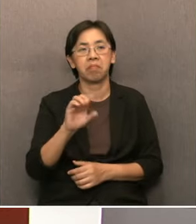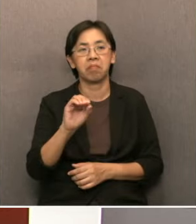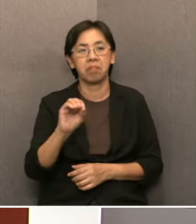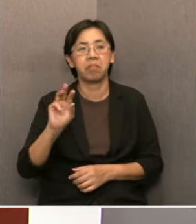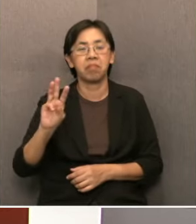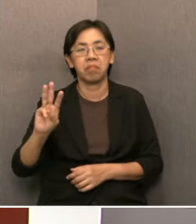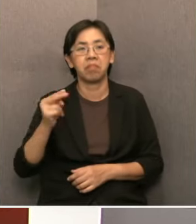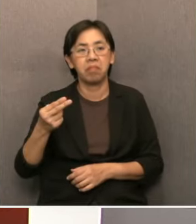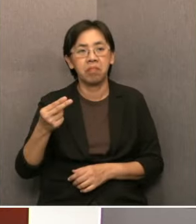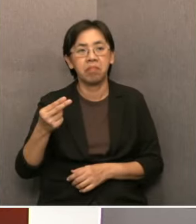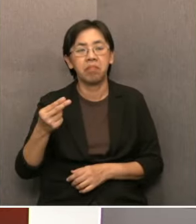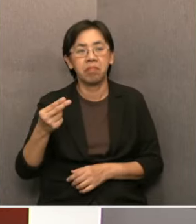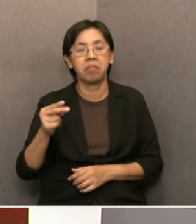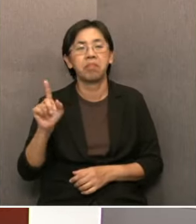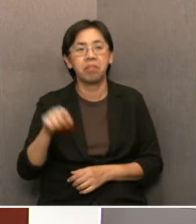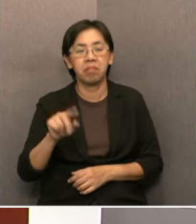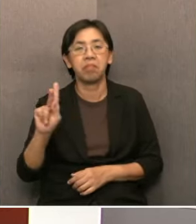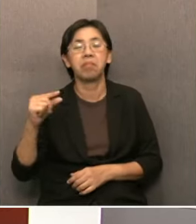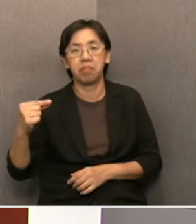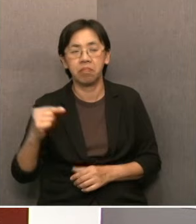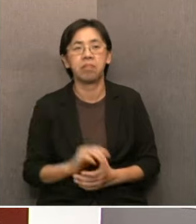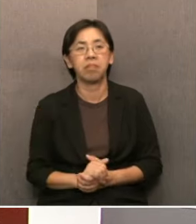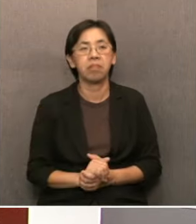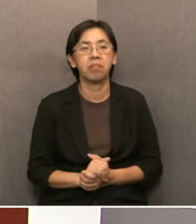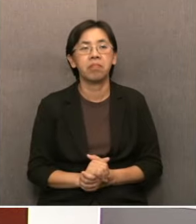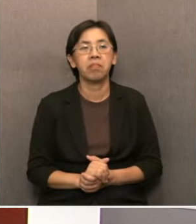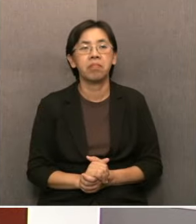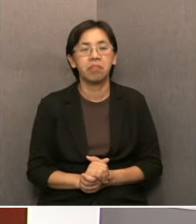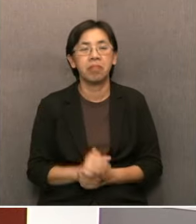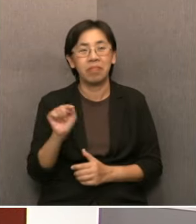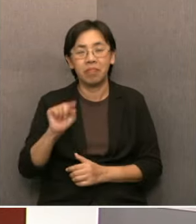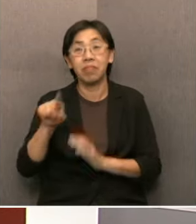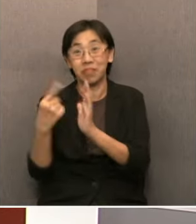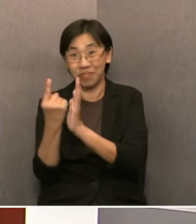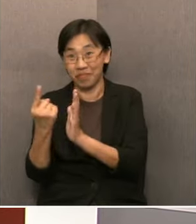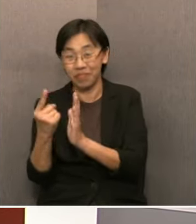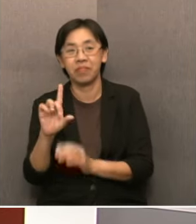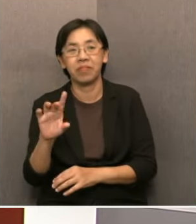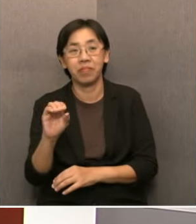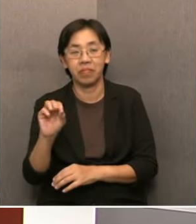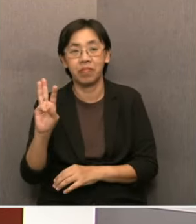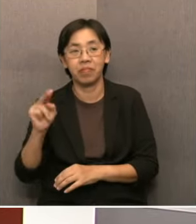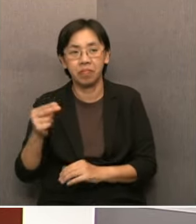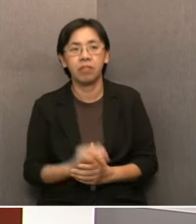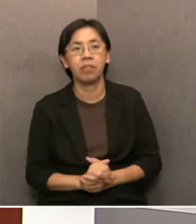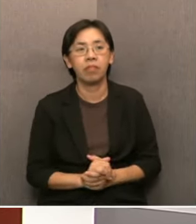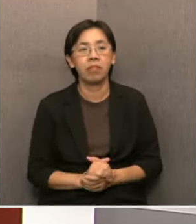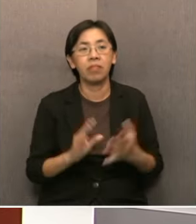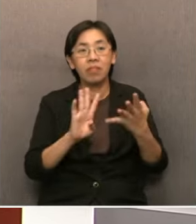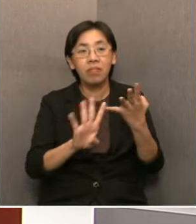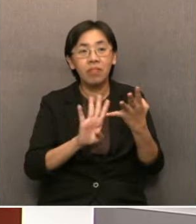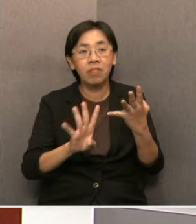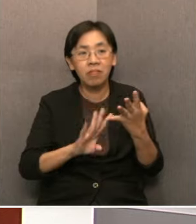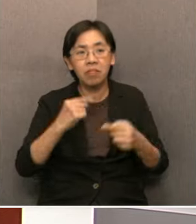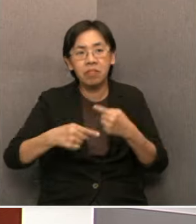150Wh per kg หรอวาวัติชั่โงตอ kgข้อ 4 ต้องมีจำนวรอบการอัดประจุ